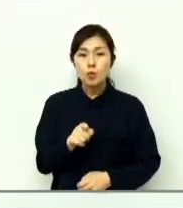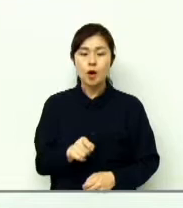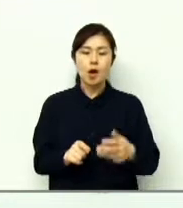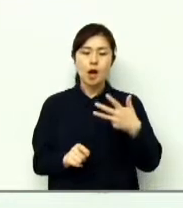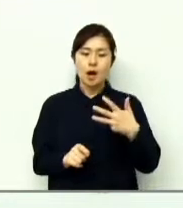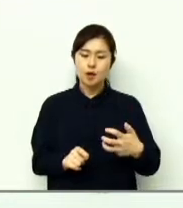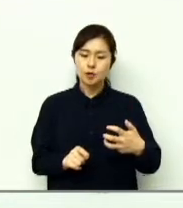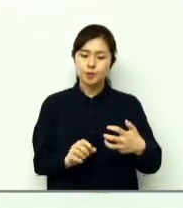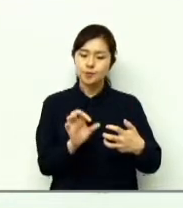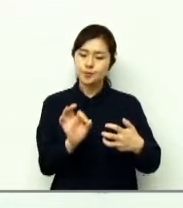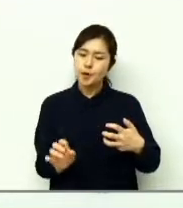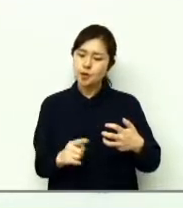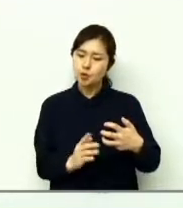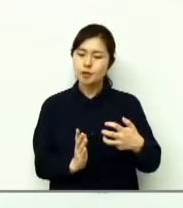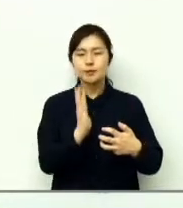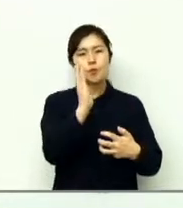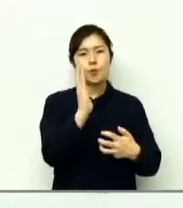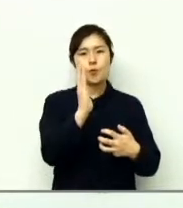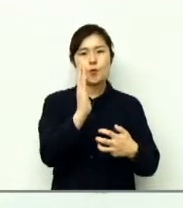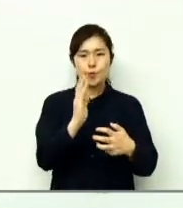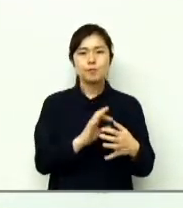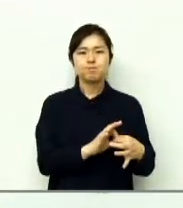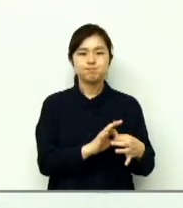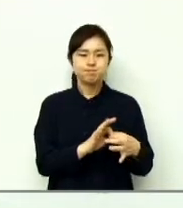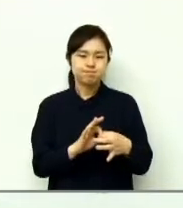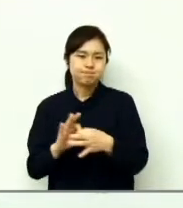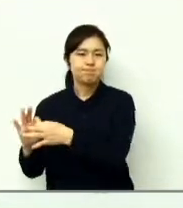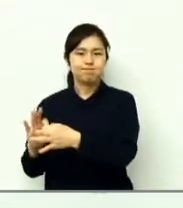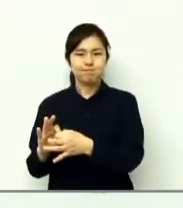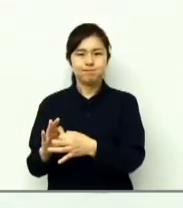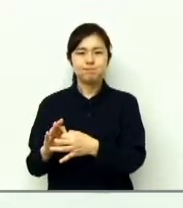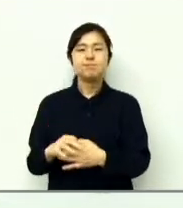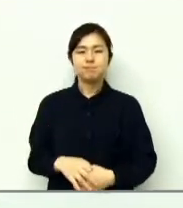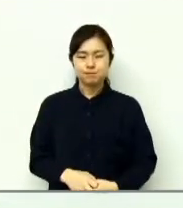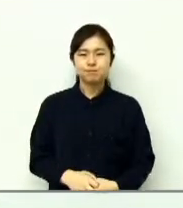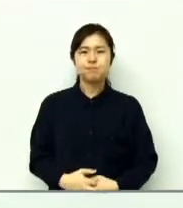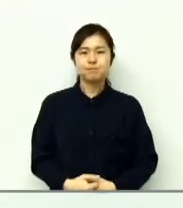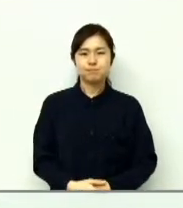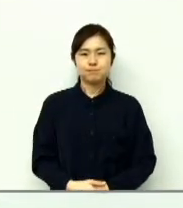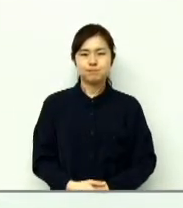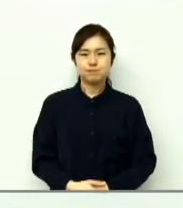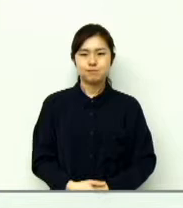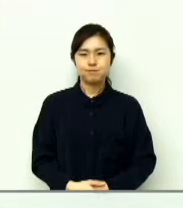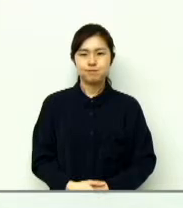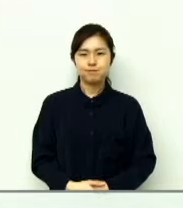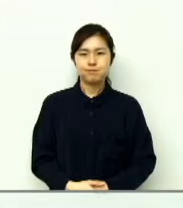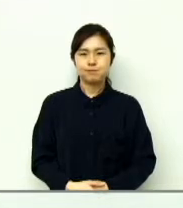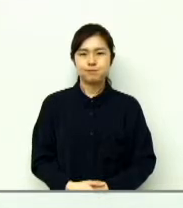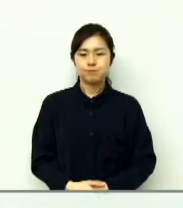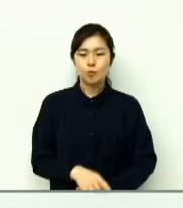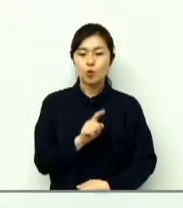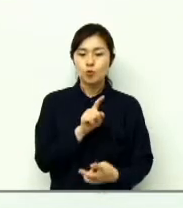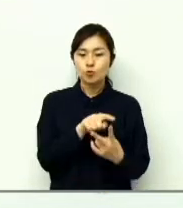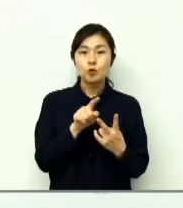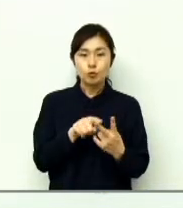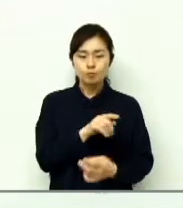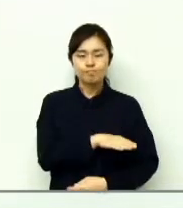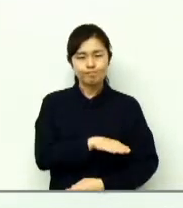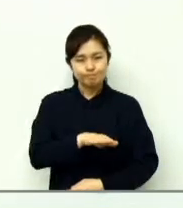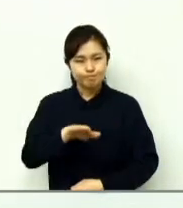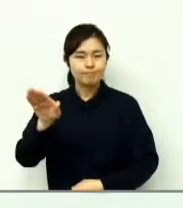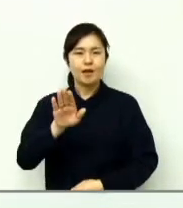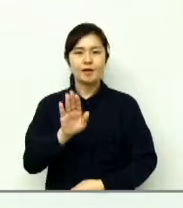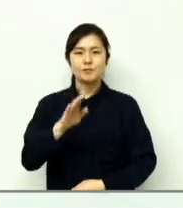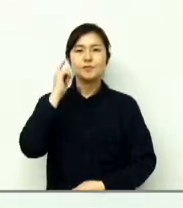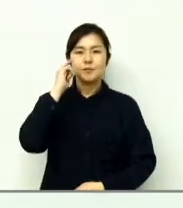の状況で推移をしておりまして、両方とも引き続き上昇基調が続いているというふうに言えると思